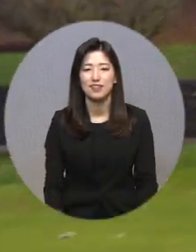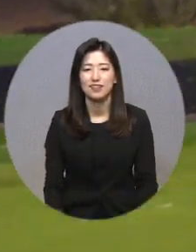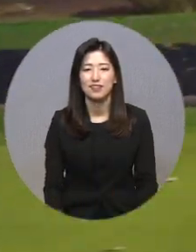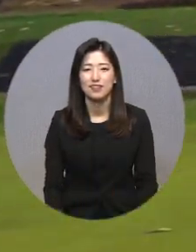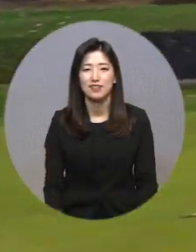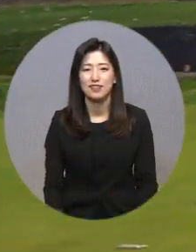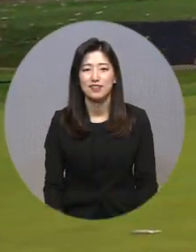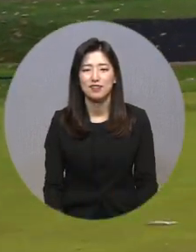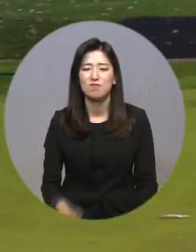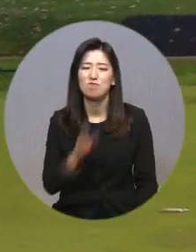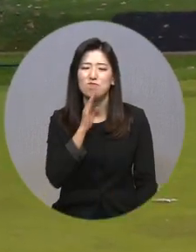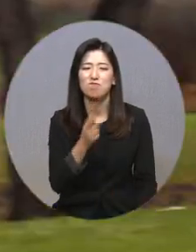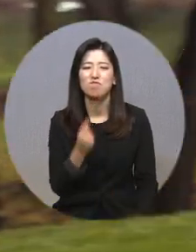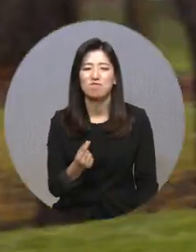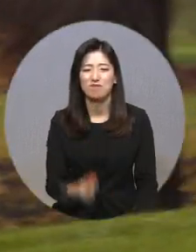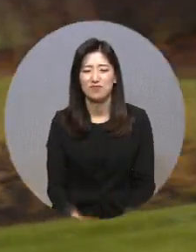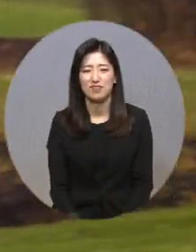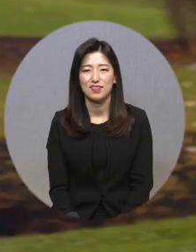그렇더라구요